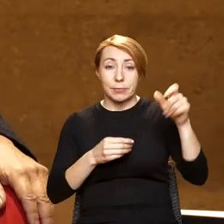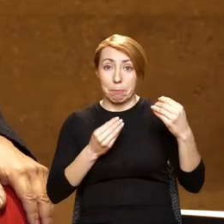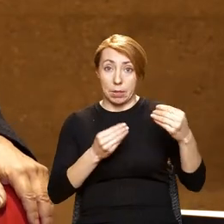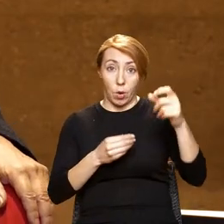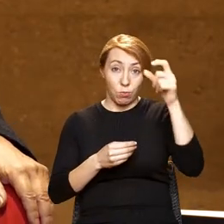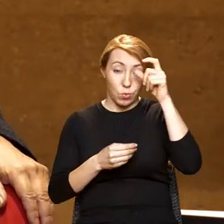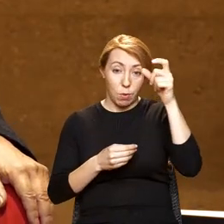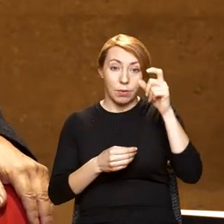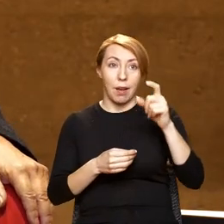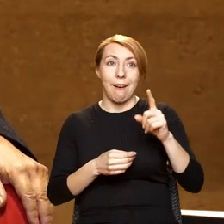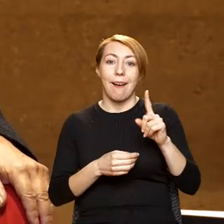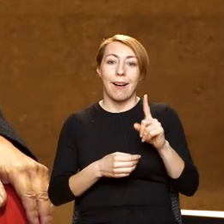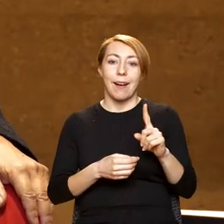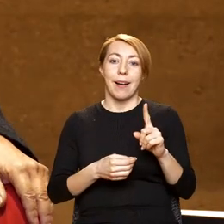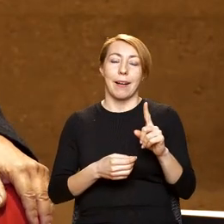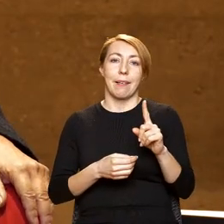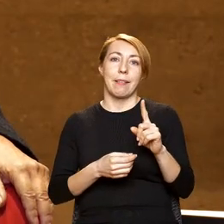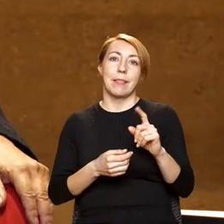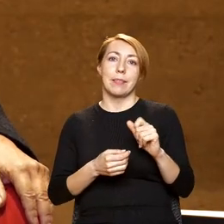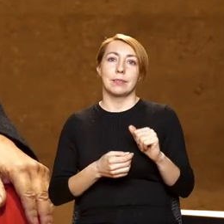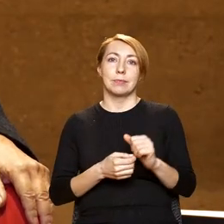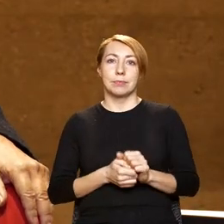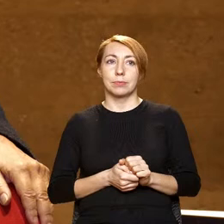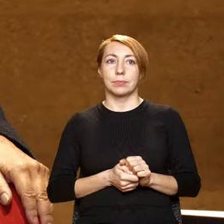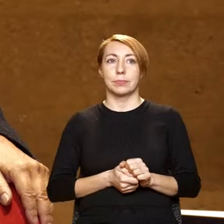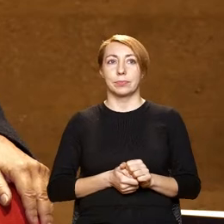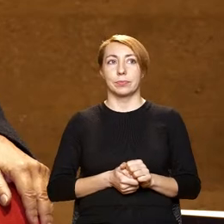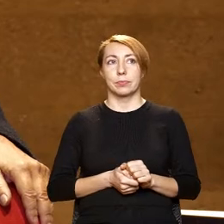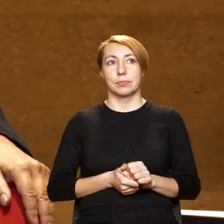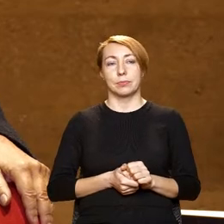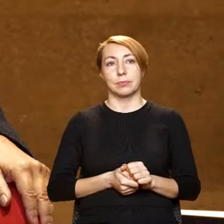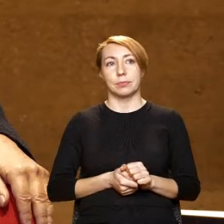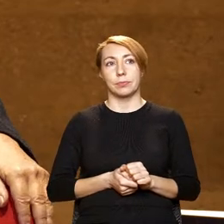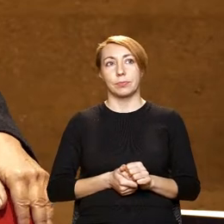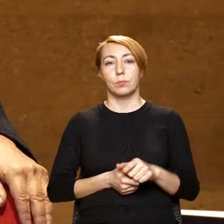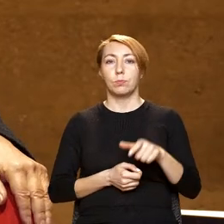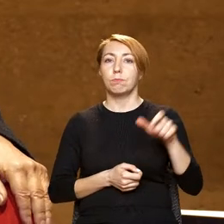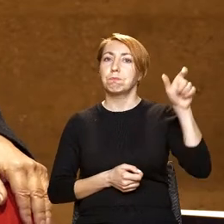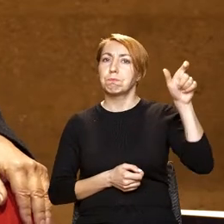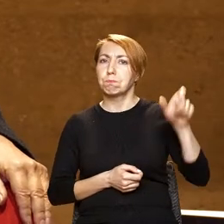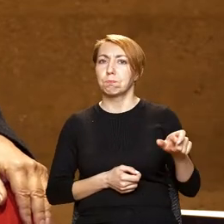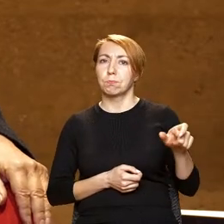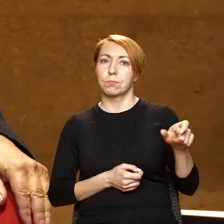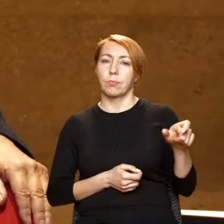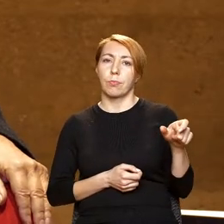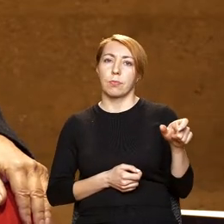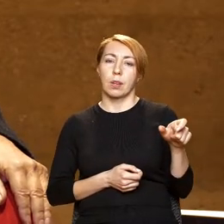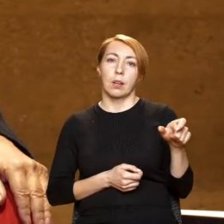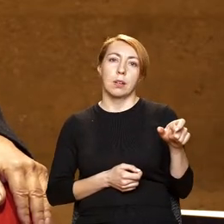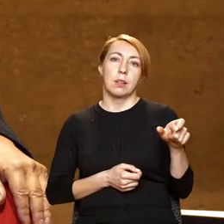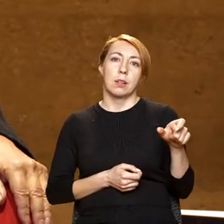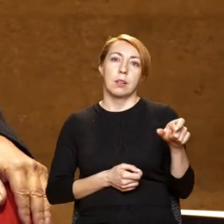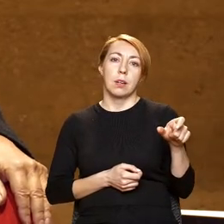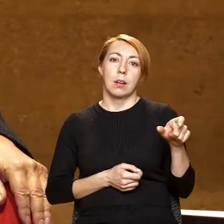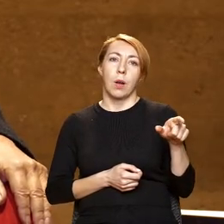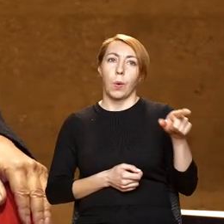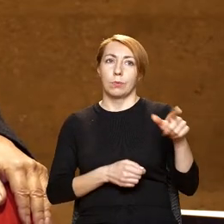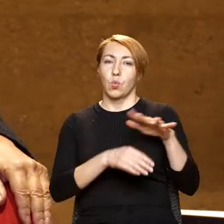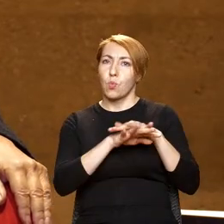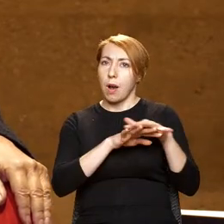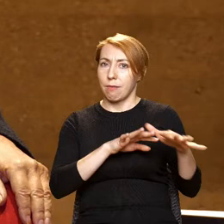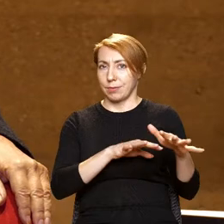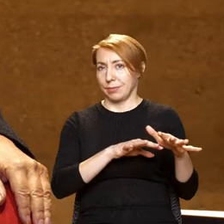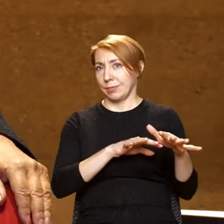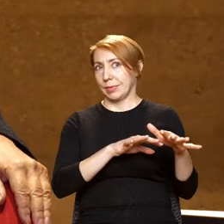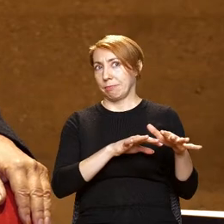nawiążę, ale no, jest to postać, która jest znana być może